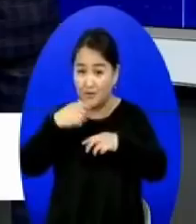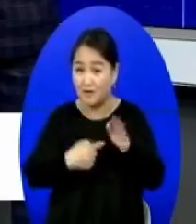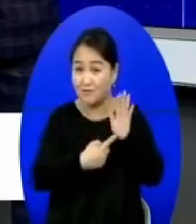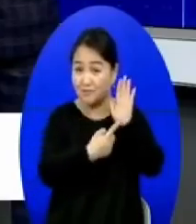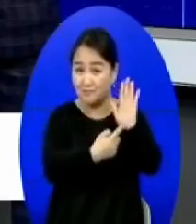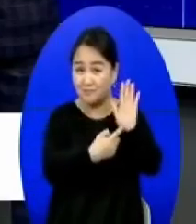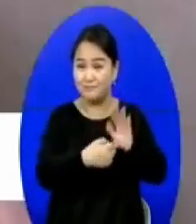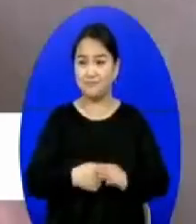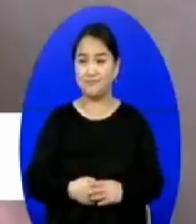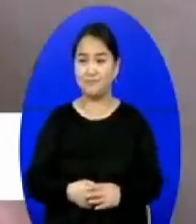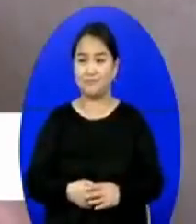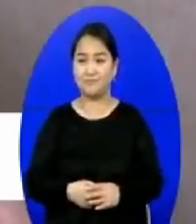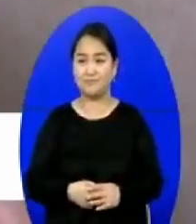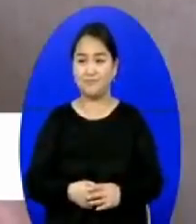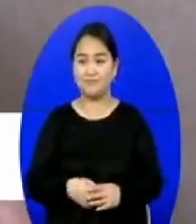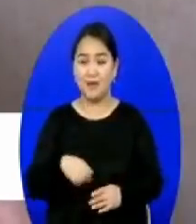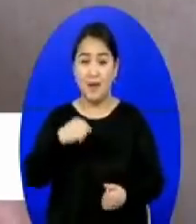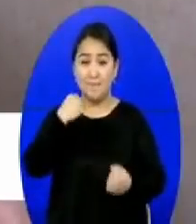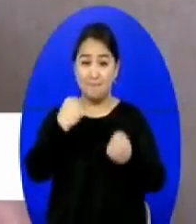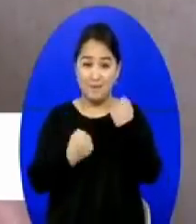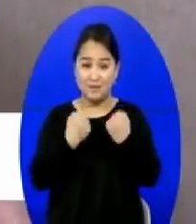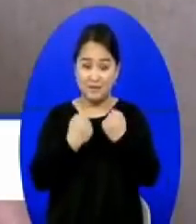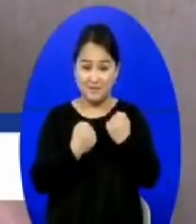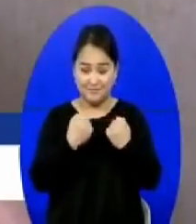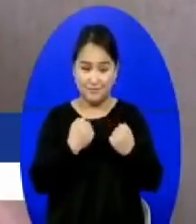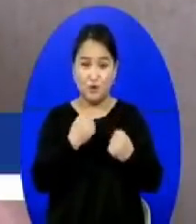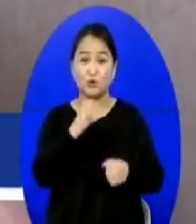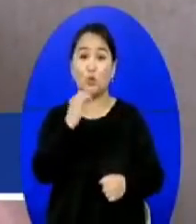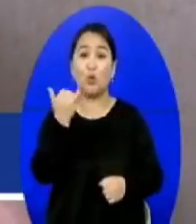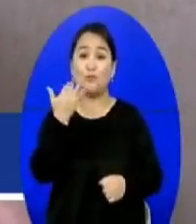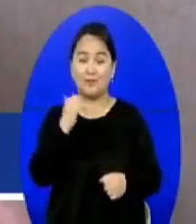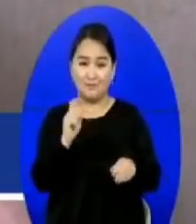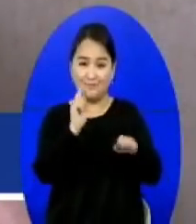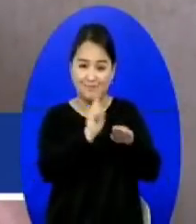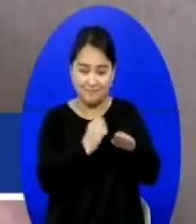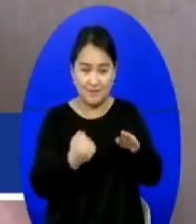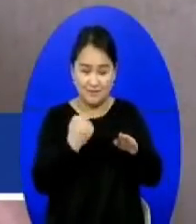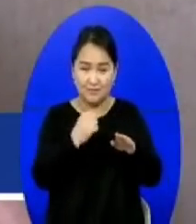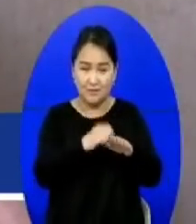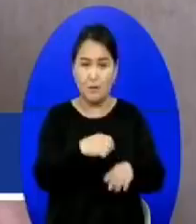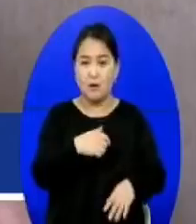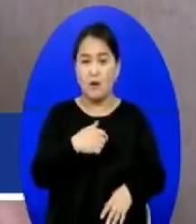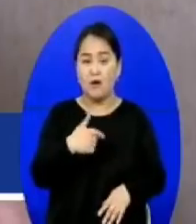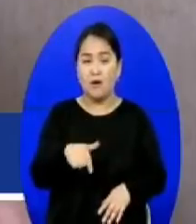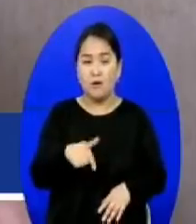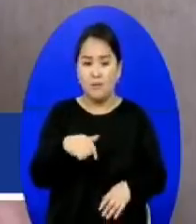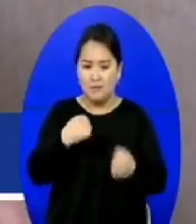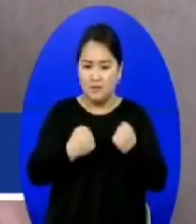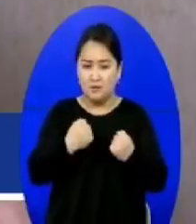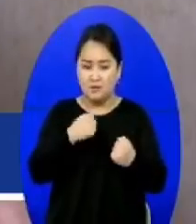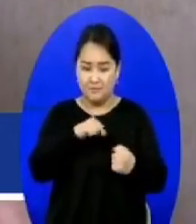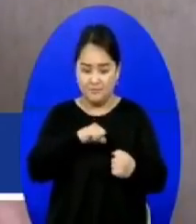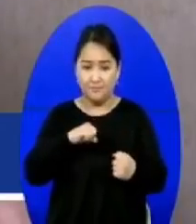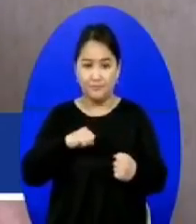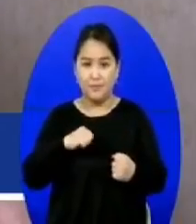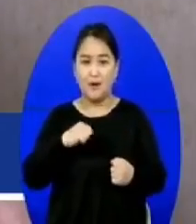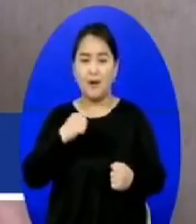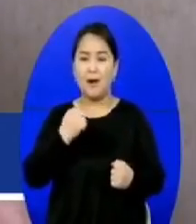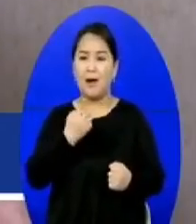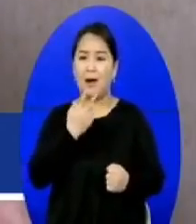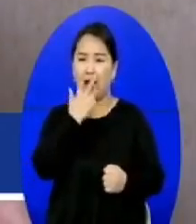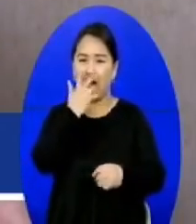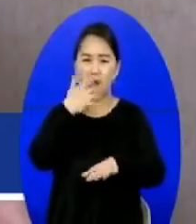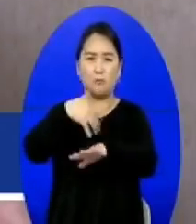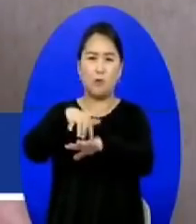үргэе. Судлын машин гэхдээ 500 одоо 3000 орчим судлын машин автомашин чинь эсрэгээрээ агарыг